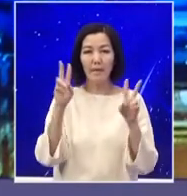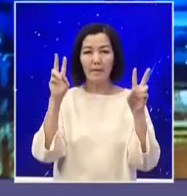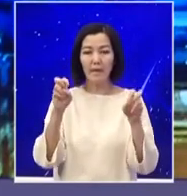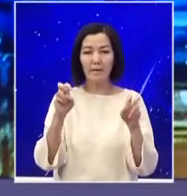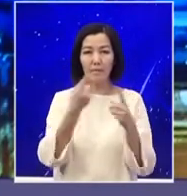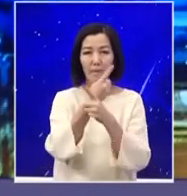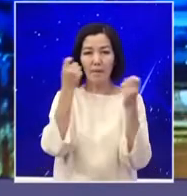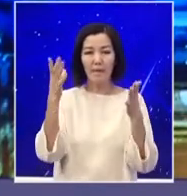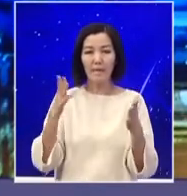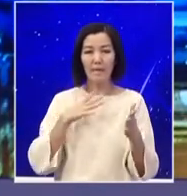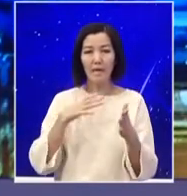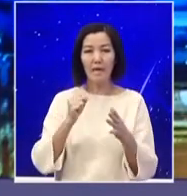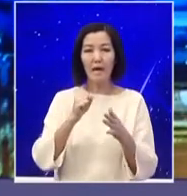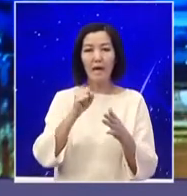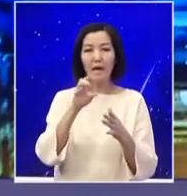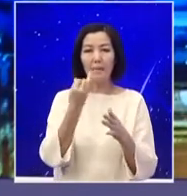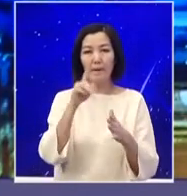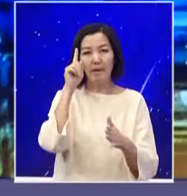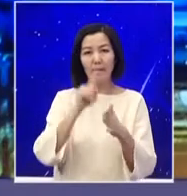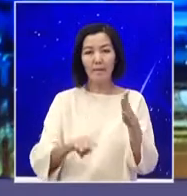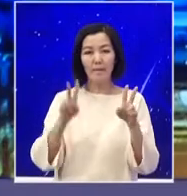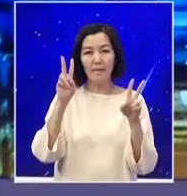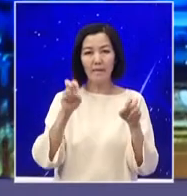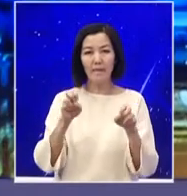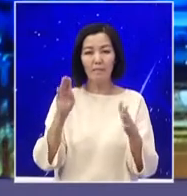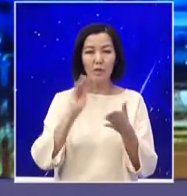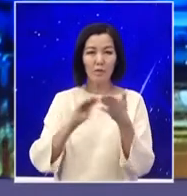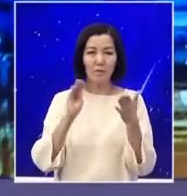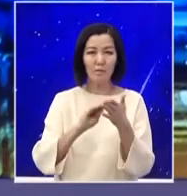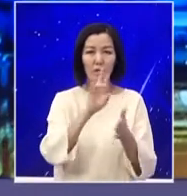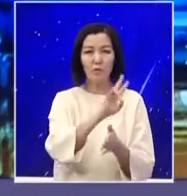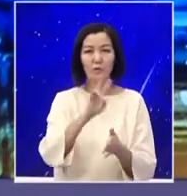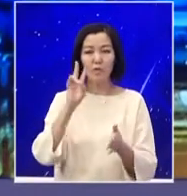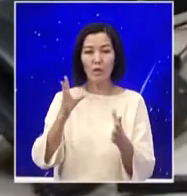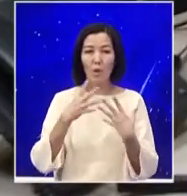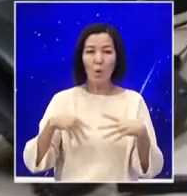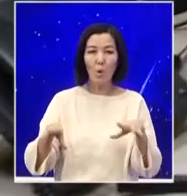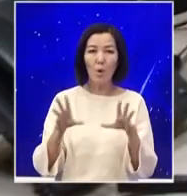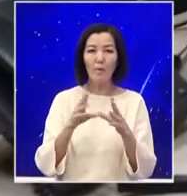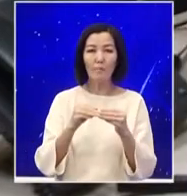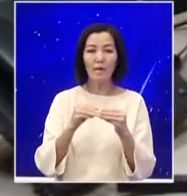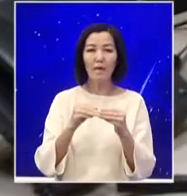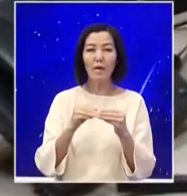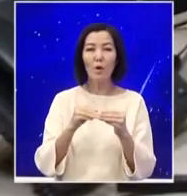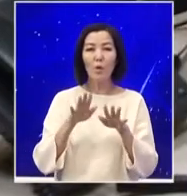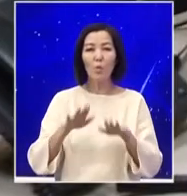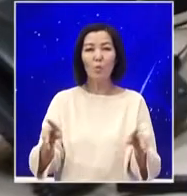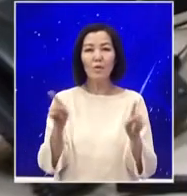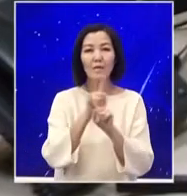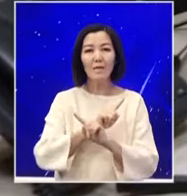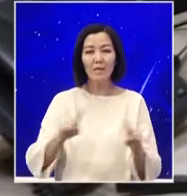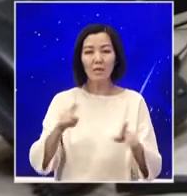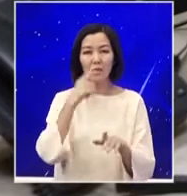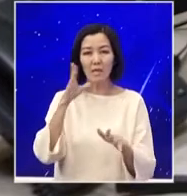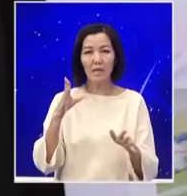Абай аманаты атты жазбада Нұрсұлтан Назарбаев қазақ қоғамында Абайдың алар орнын айрықша екенін атап өтті. Күні бүгінге дейін